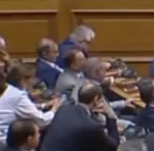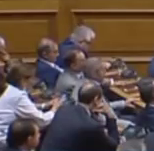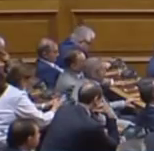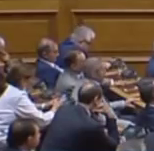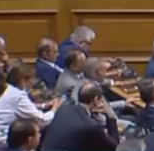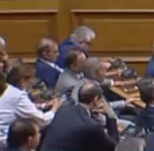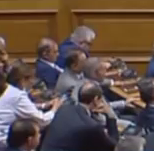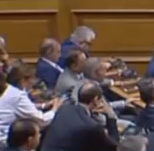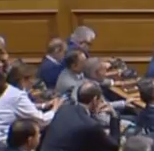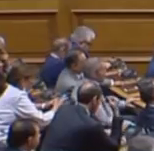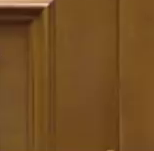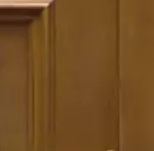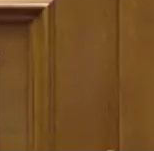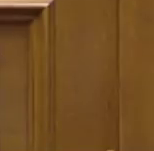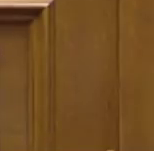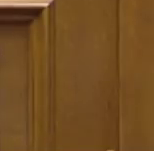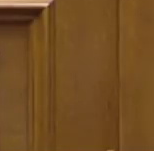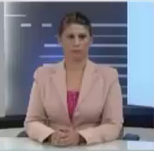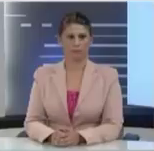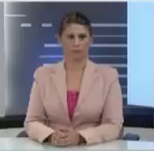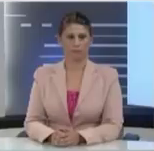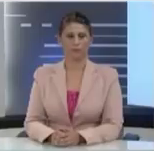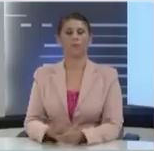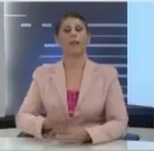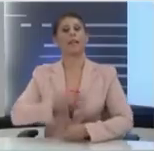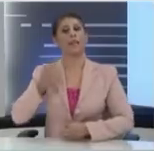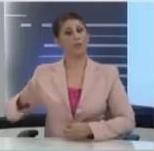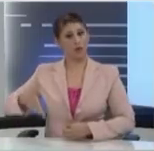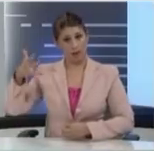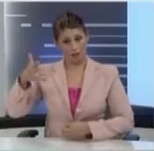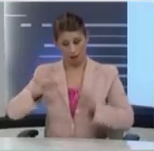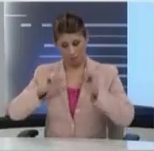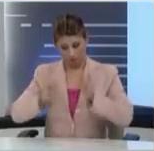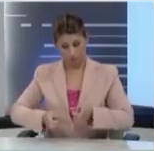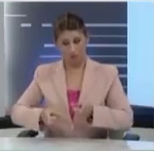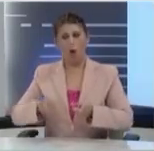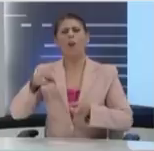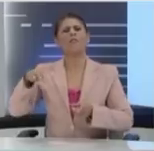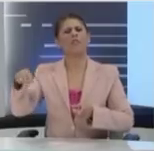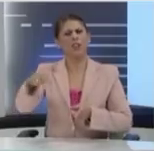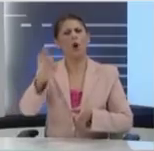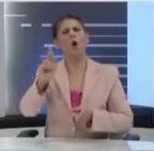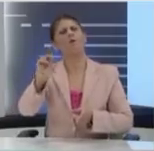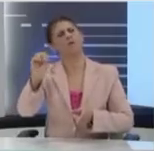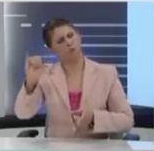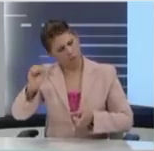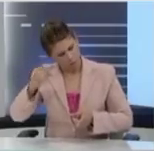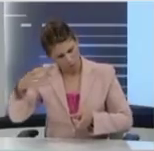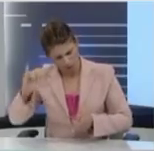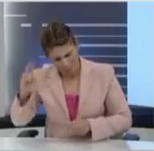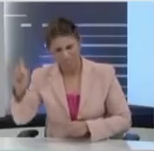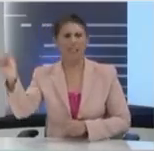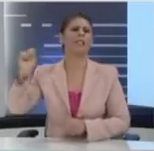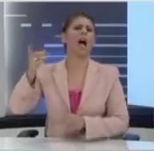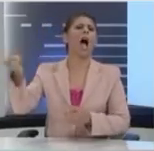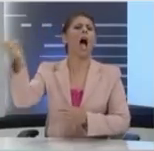παρακαλώ, μεταφέρτε το αυτό και στους φίλους σας, τους Φρουζίδες και τους άλλους επιφανείς επιχειρηματικούς